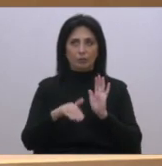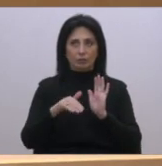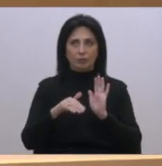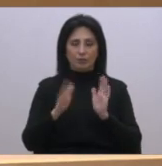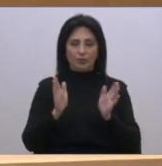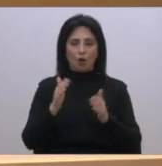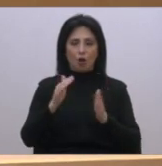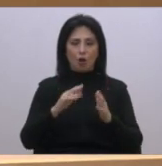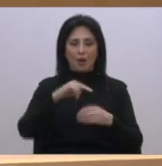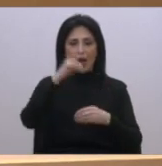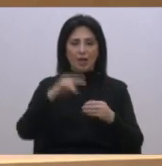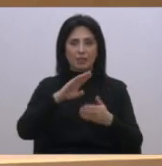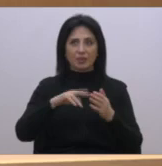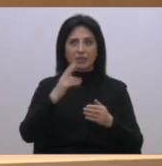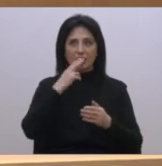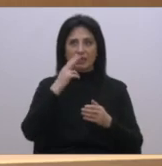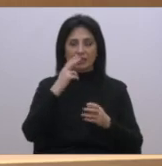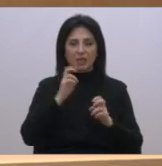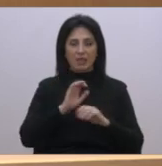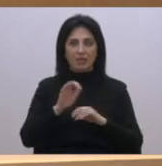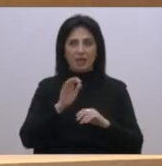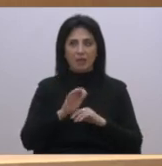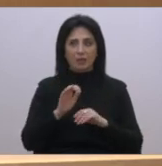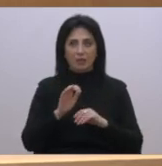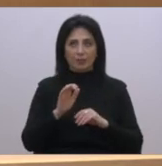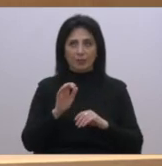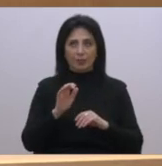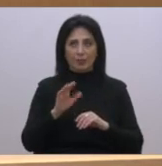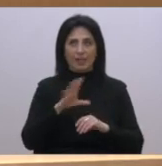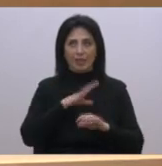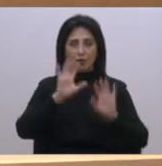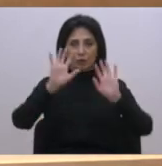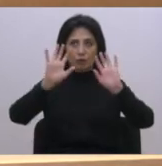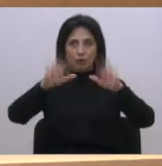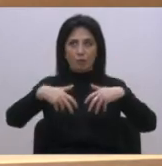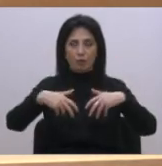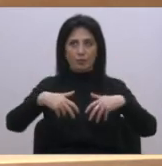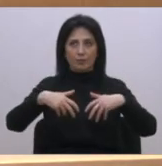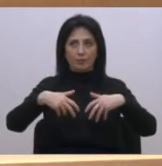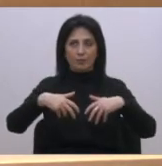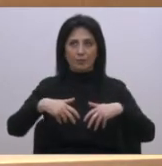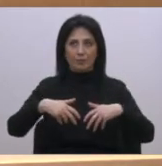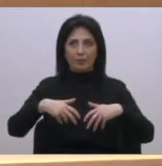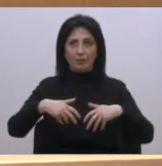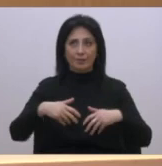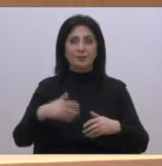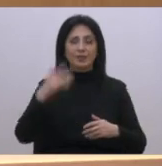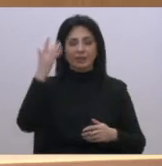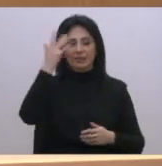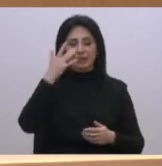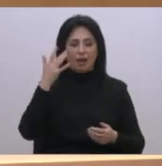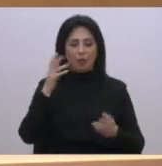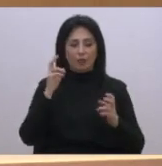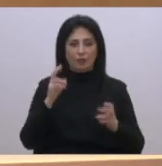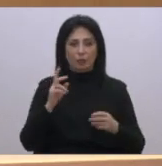kolopi uakcizo tambakos nazarmi ikna çamurtmeuli. Ay tarmo vidginot